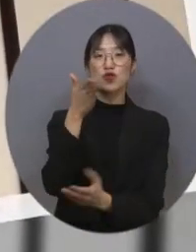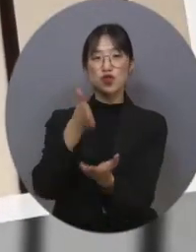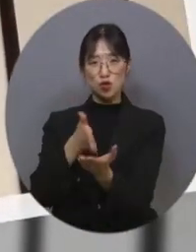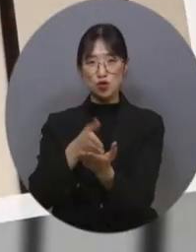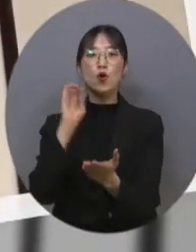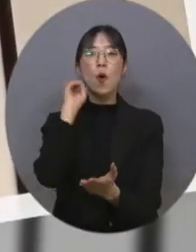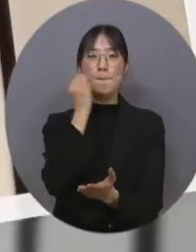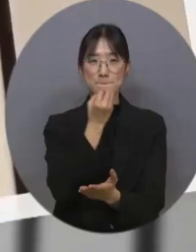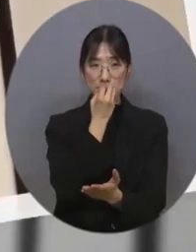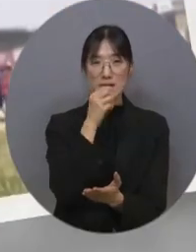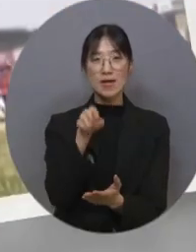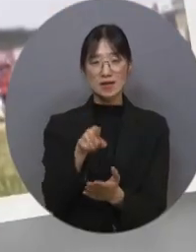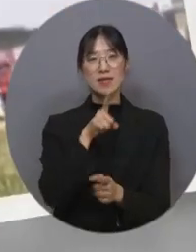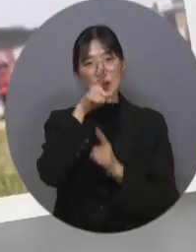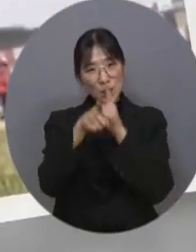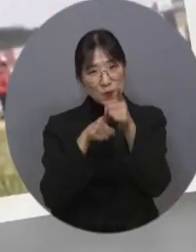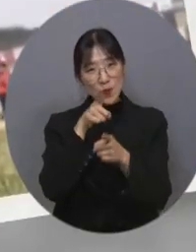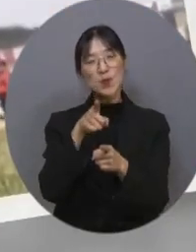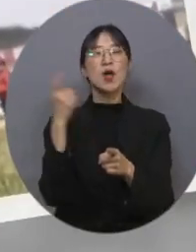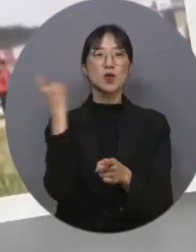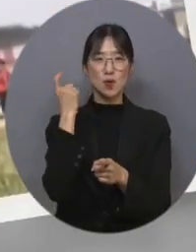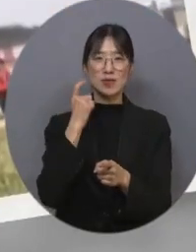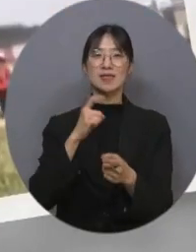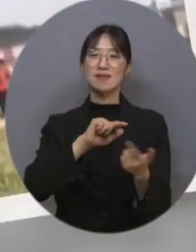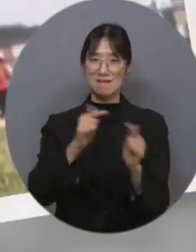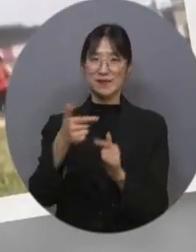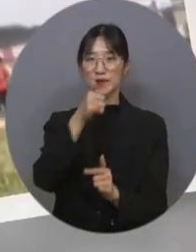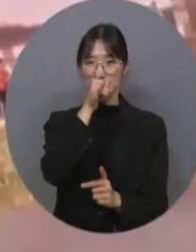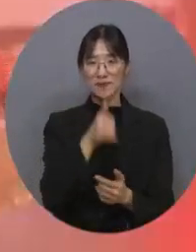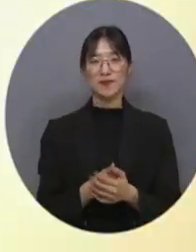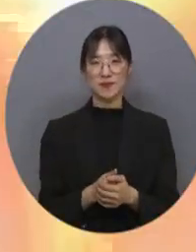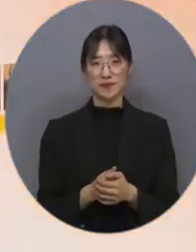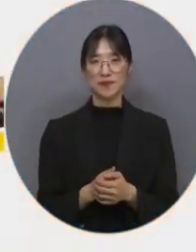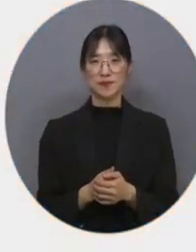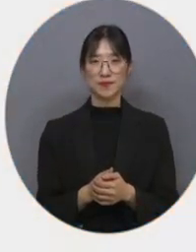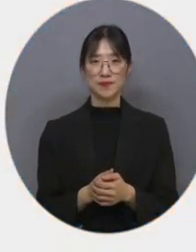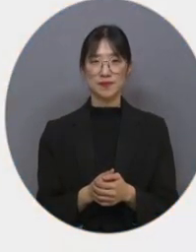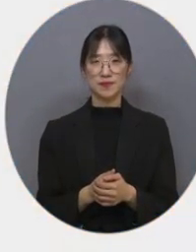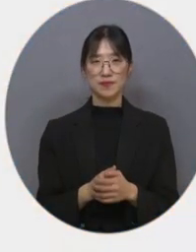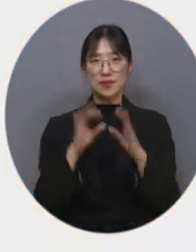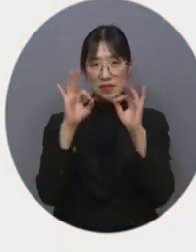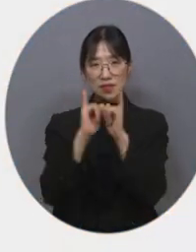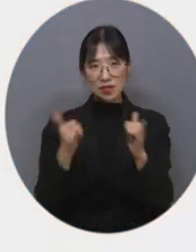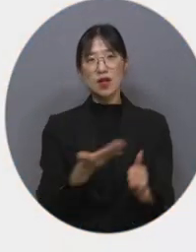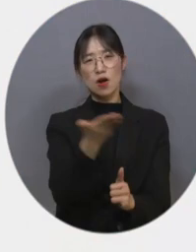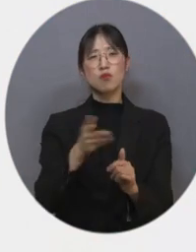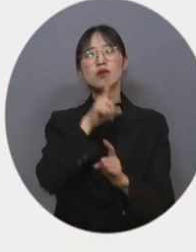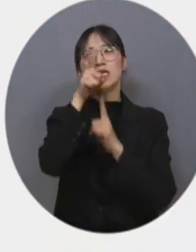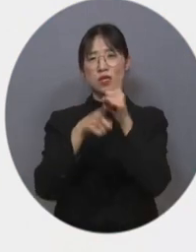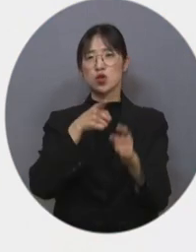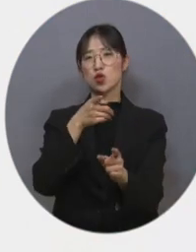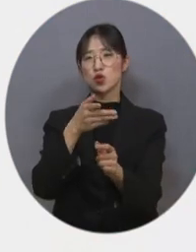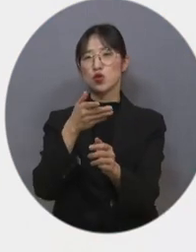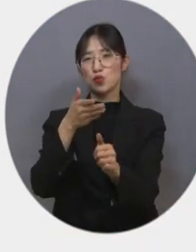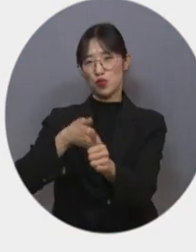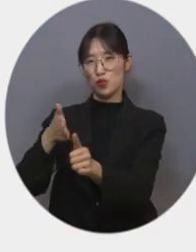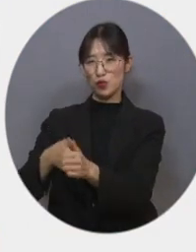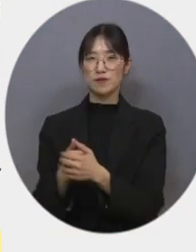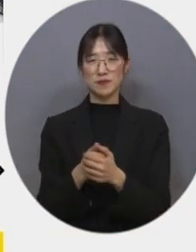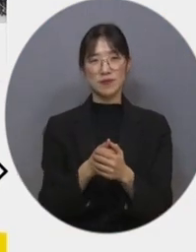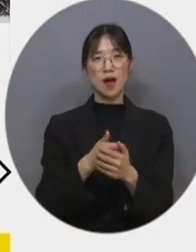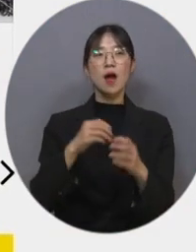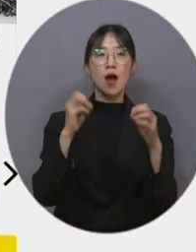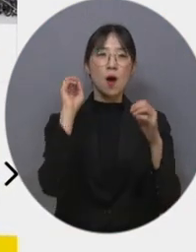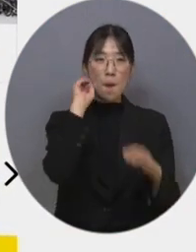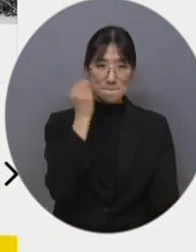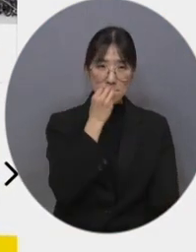웰페어뉴스 홈페이지를 통해 보다 다양한 소식을 접할 수 있습니다. 시청자 여러분의 제보를 기다립니다. 웰페어뉴스